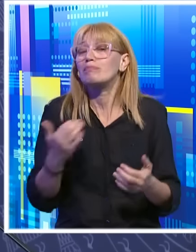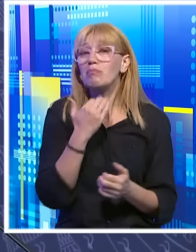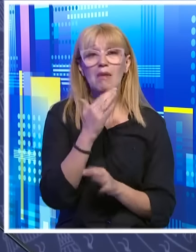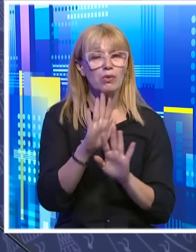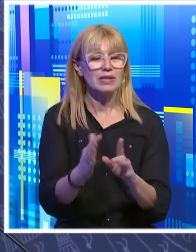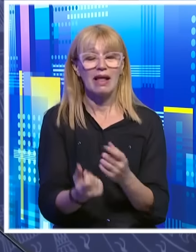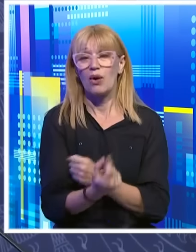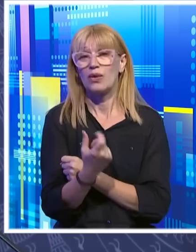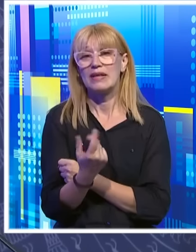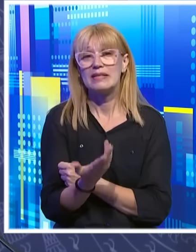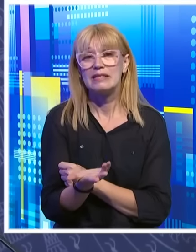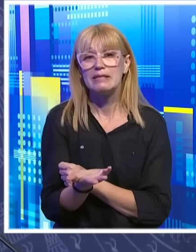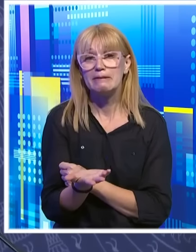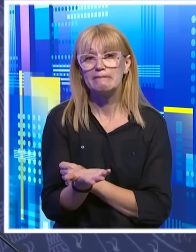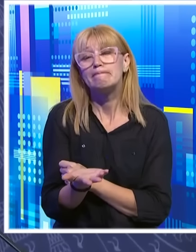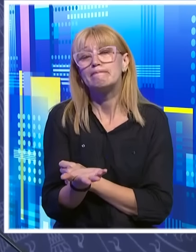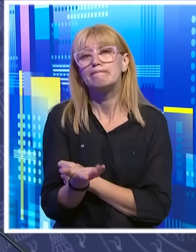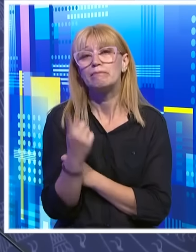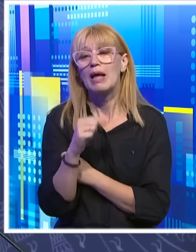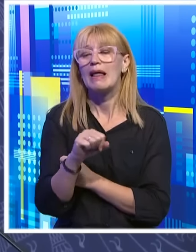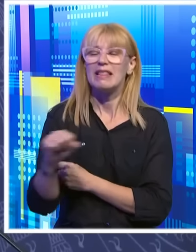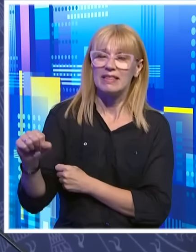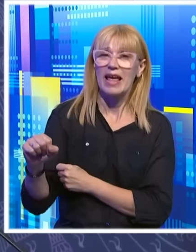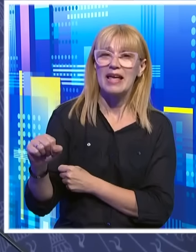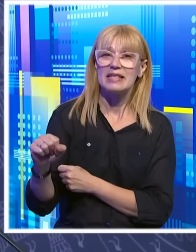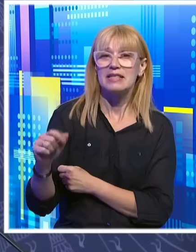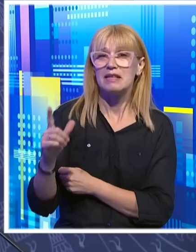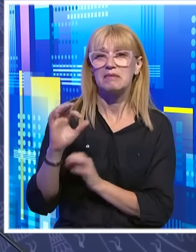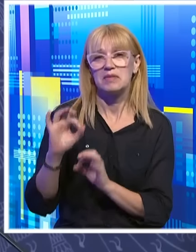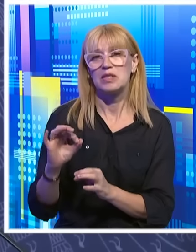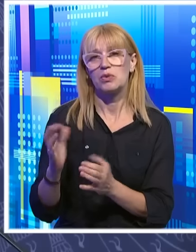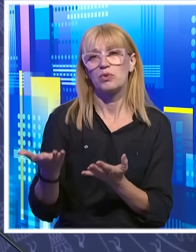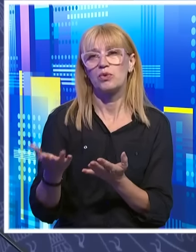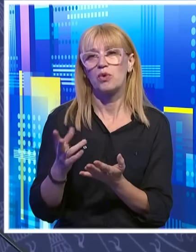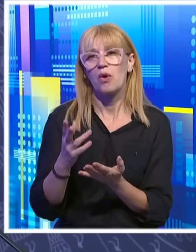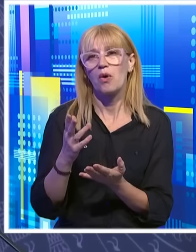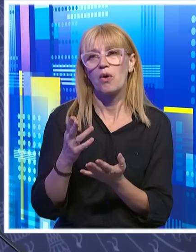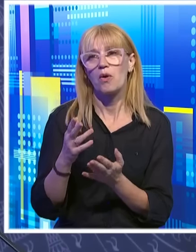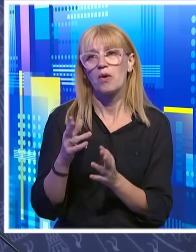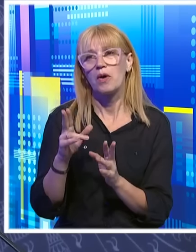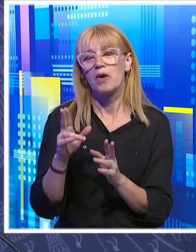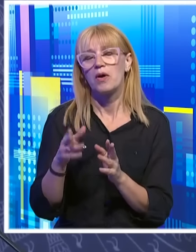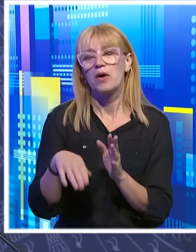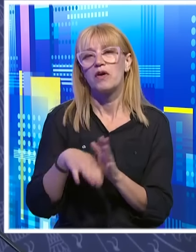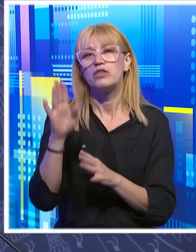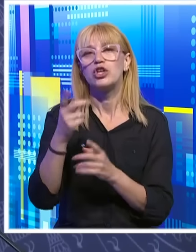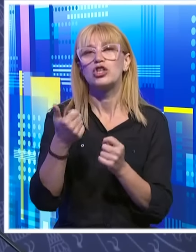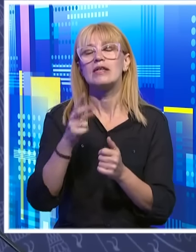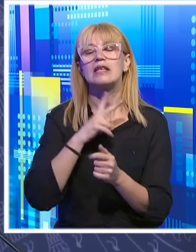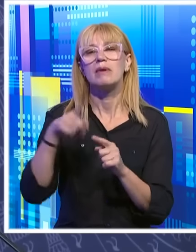desilo, ove desne političke stranke bi dobile mnogo veći prostor za neke sledeće izbore, ali bismo mi izgubili